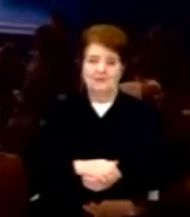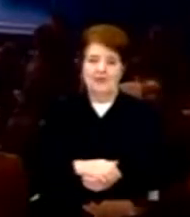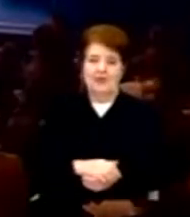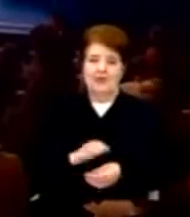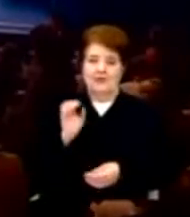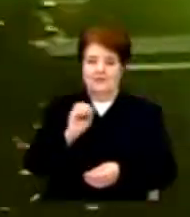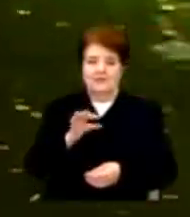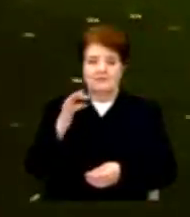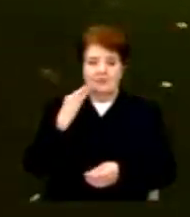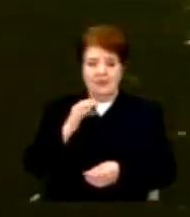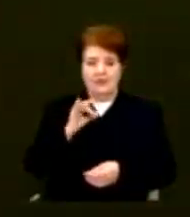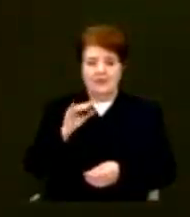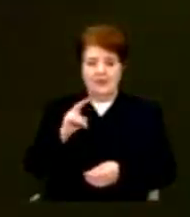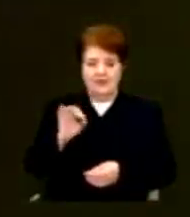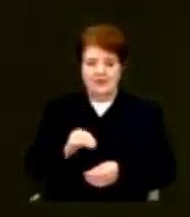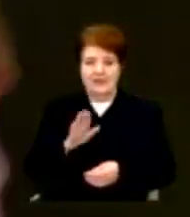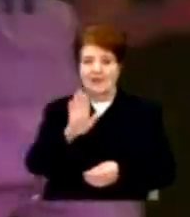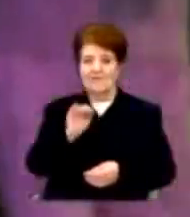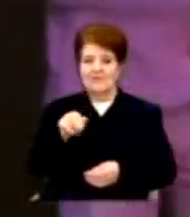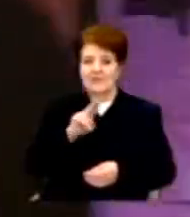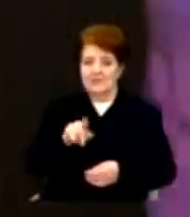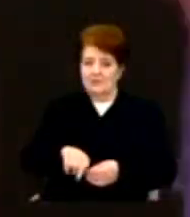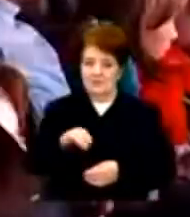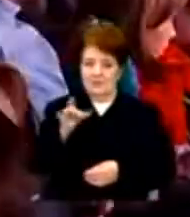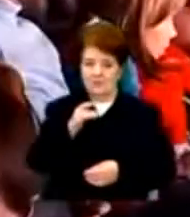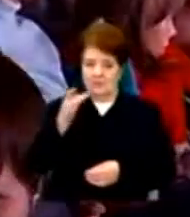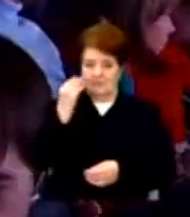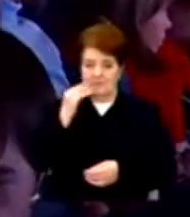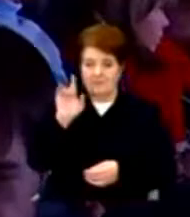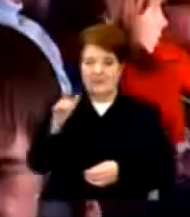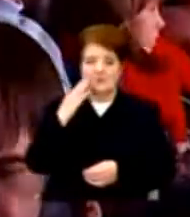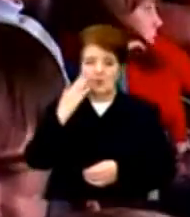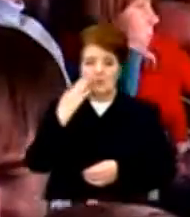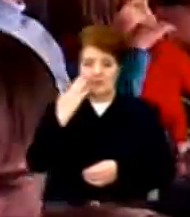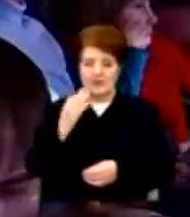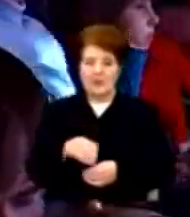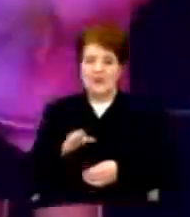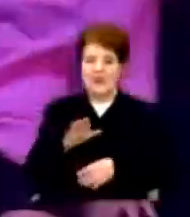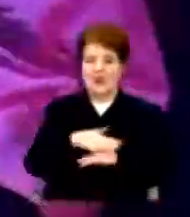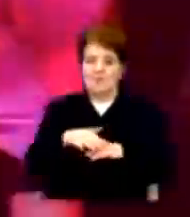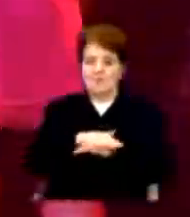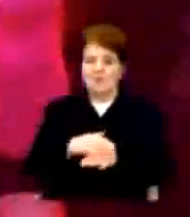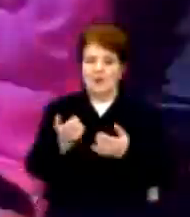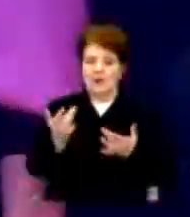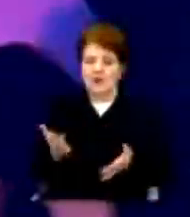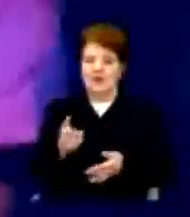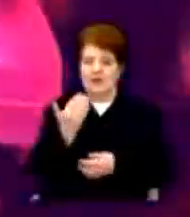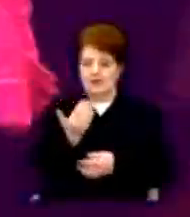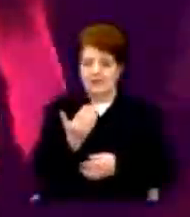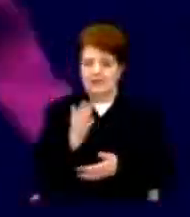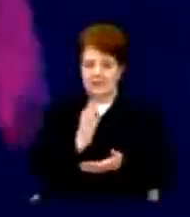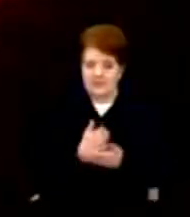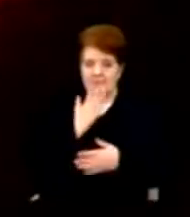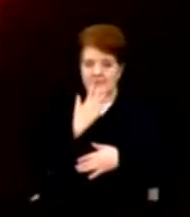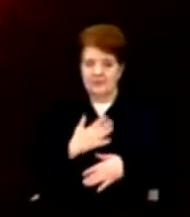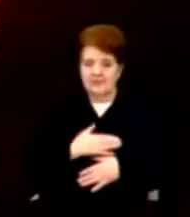ani, Iuliana Beregoi este o adevărată vedetă nu numai în Republica Moldova, ci și în România. Are o popularitate uriașă pe internet, iar piesele ei sunt